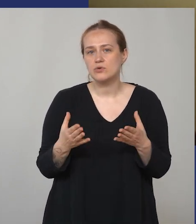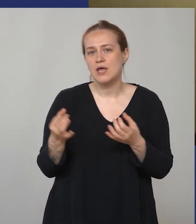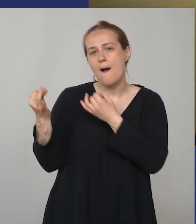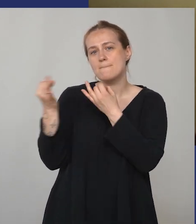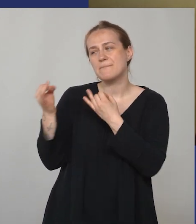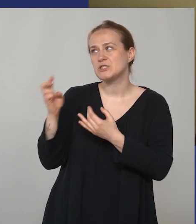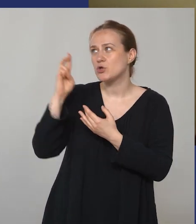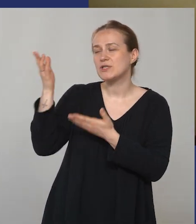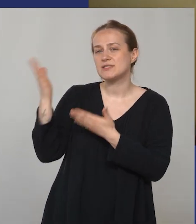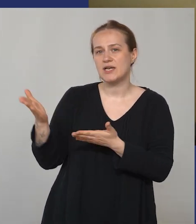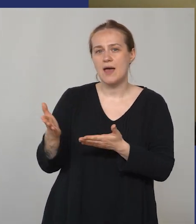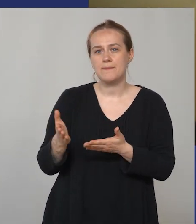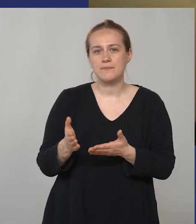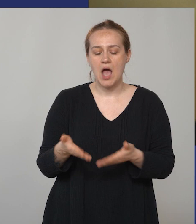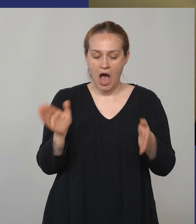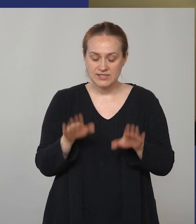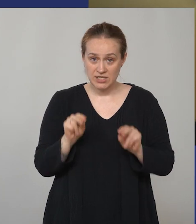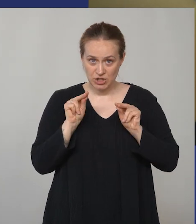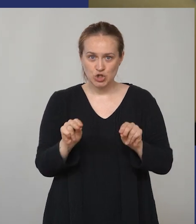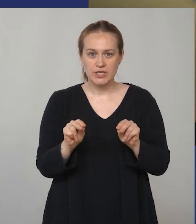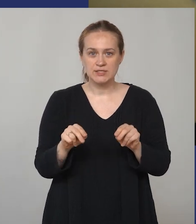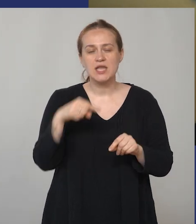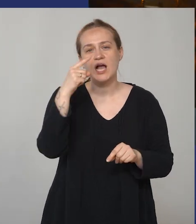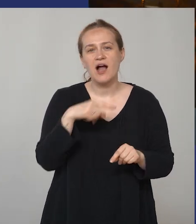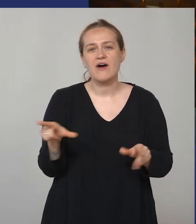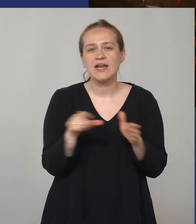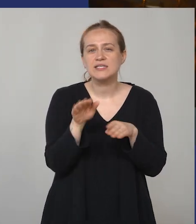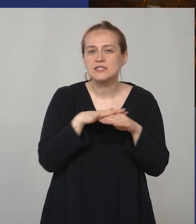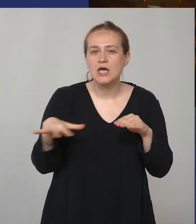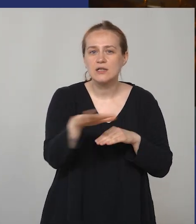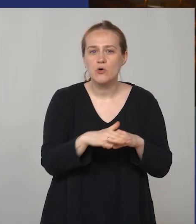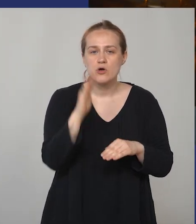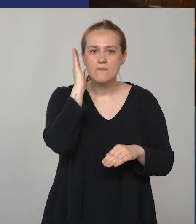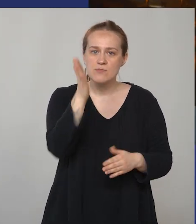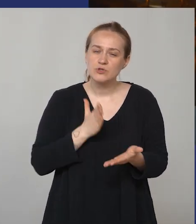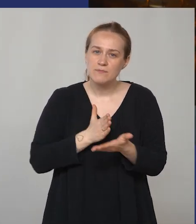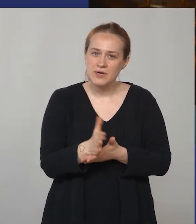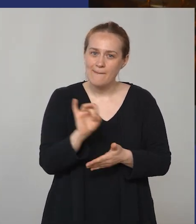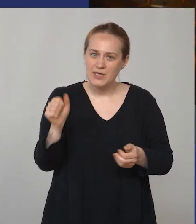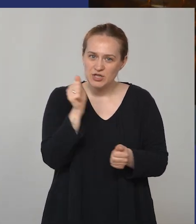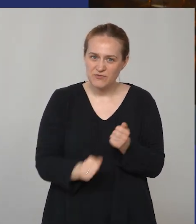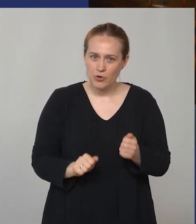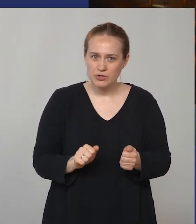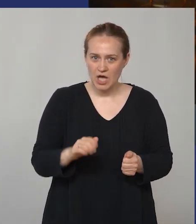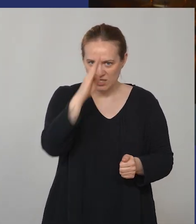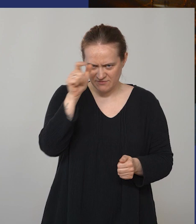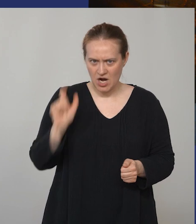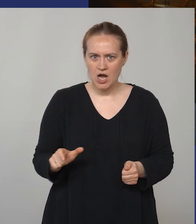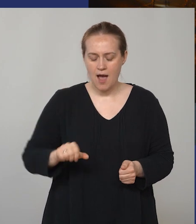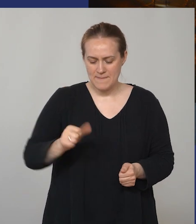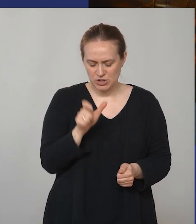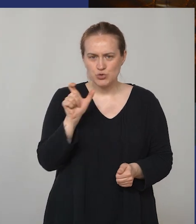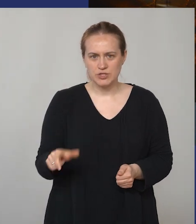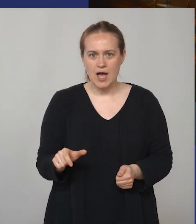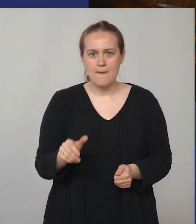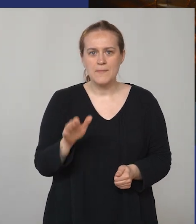друзьями, пусть все в свой час считаются с тобой. Наполни смыслом каждое мгновенье,